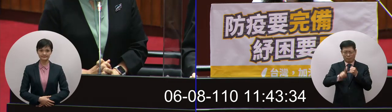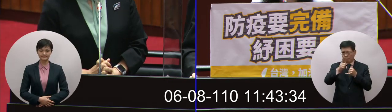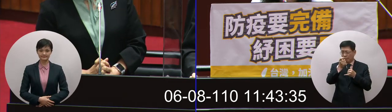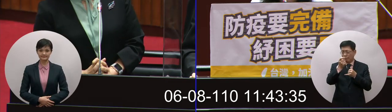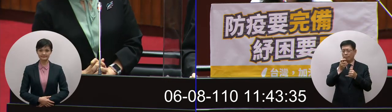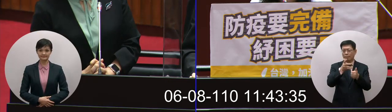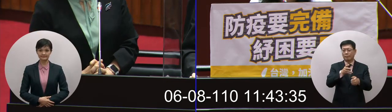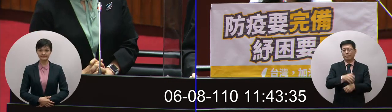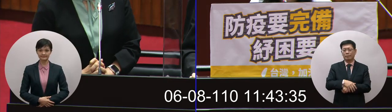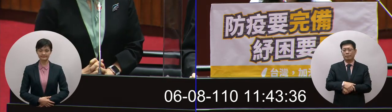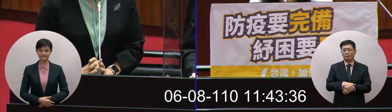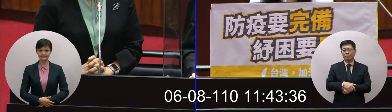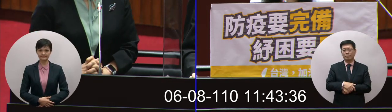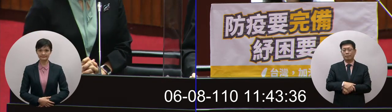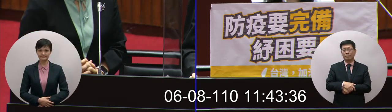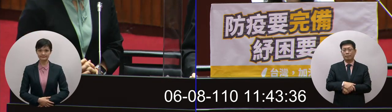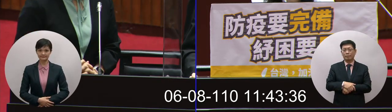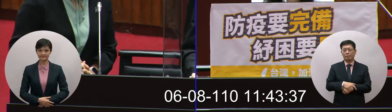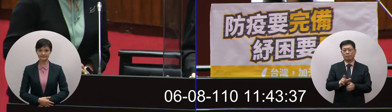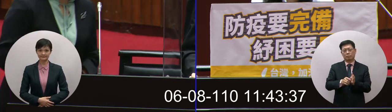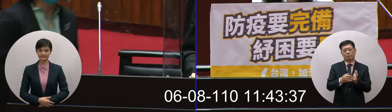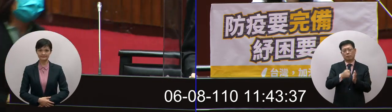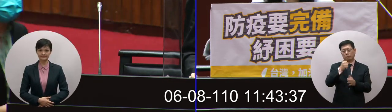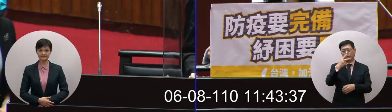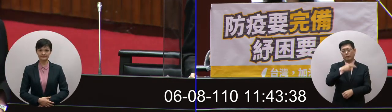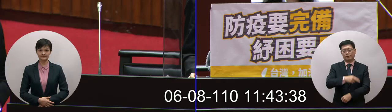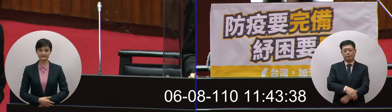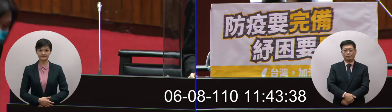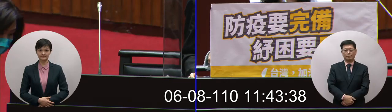时间来请教一下，是在于说院长。